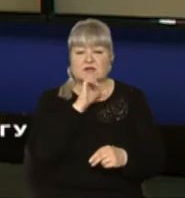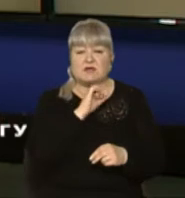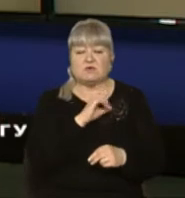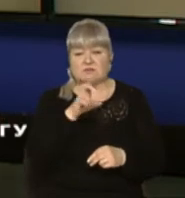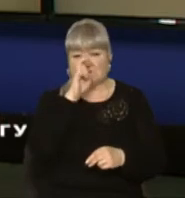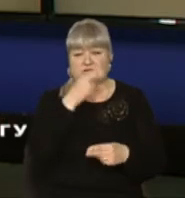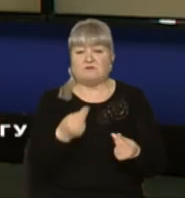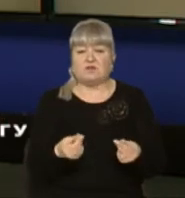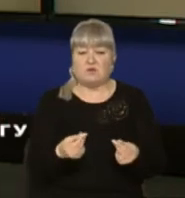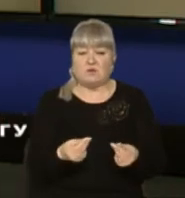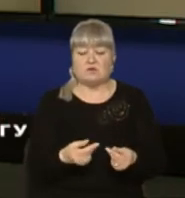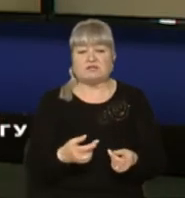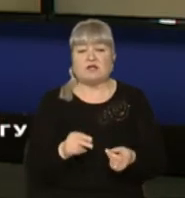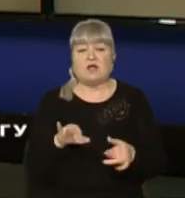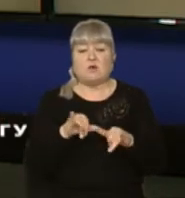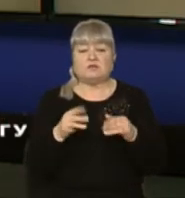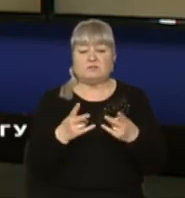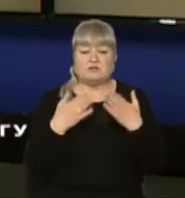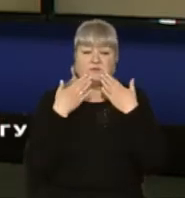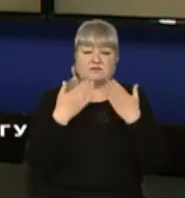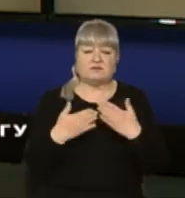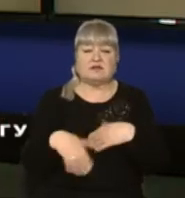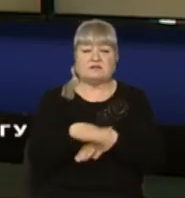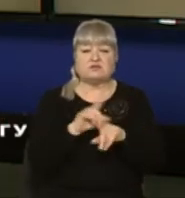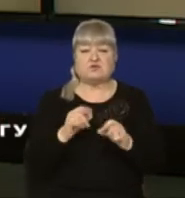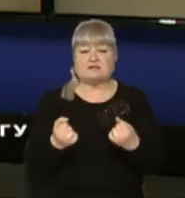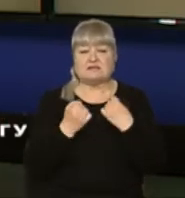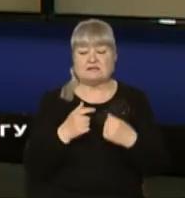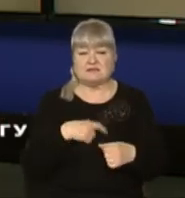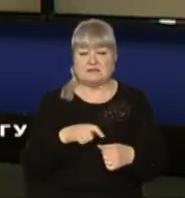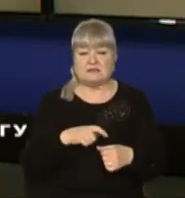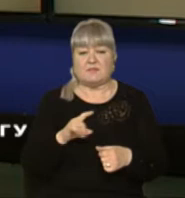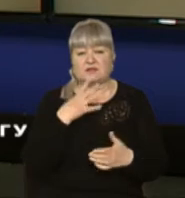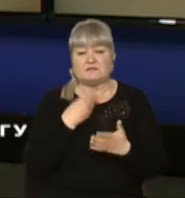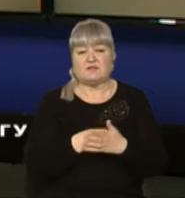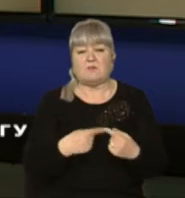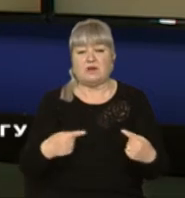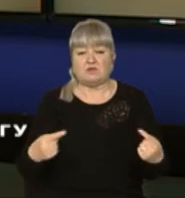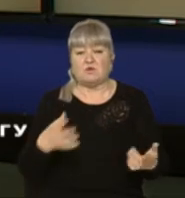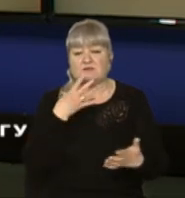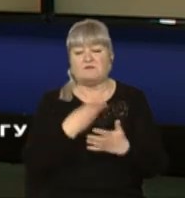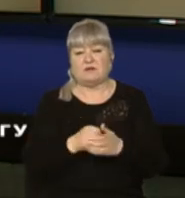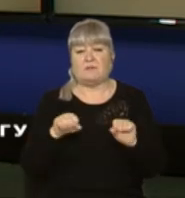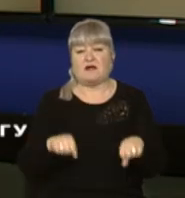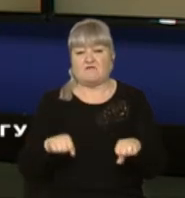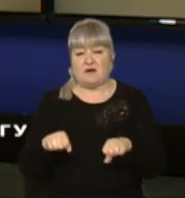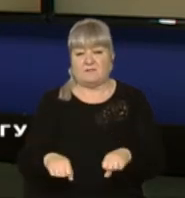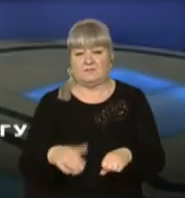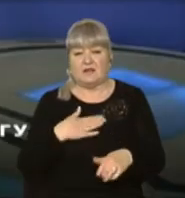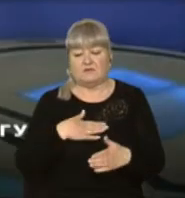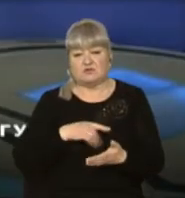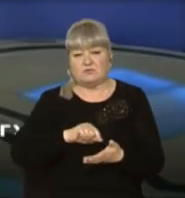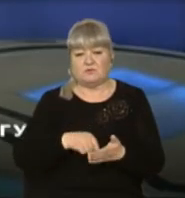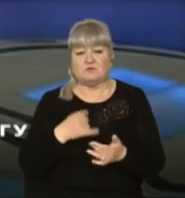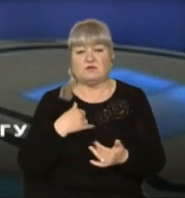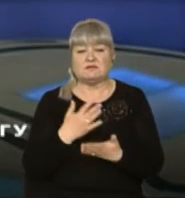статтями можна керуватися, куди потрібно звертатися громаді для того, щоб захистити себе і своє майно, і, скажімо, свої права в нашому місті. У нас